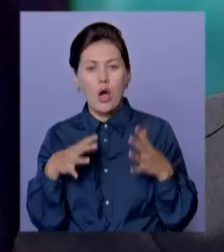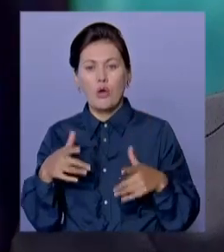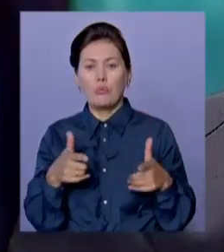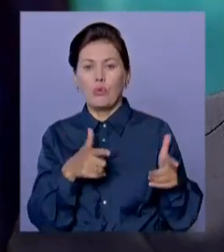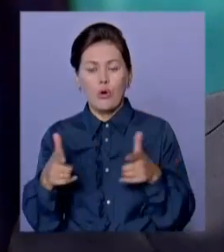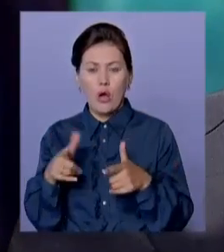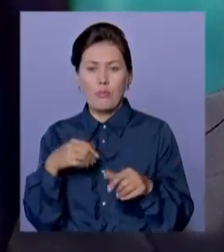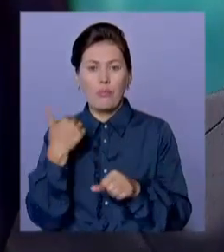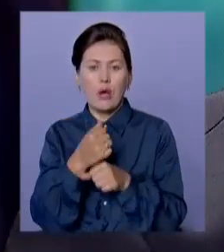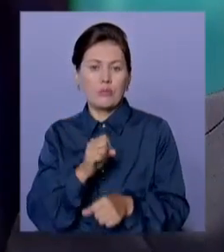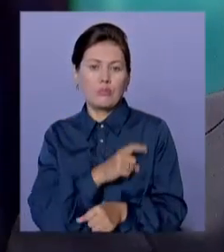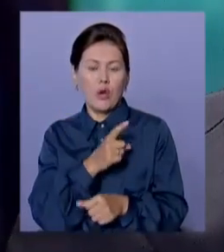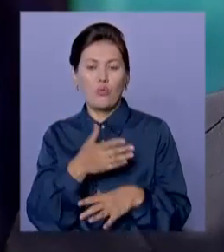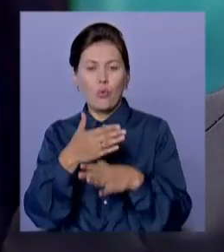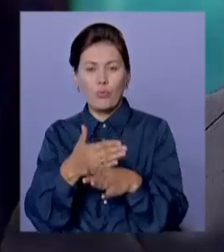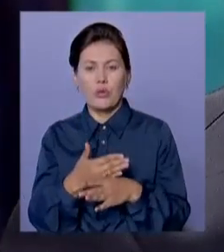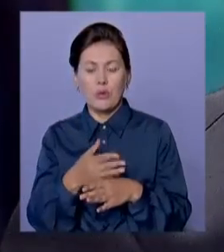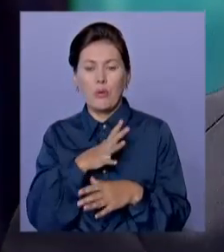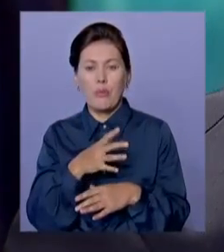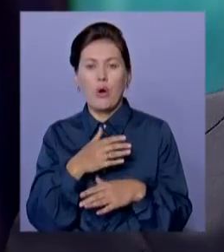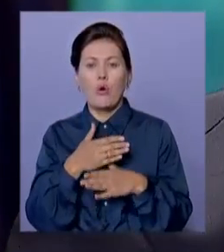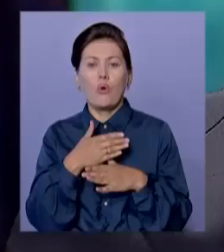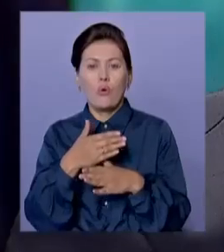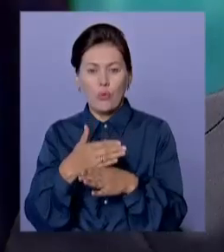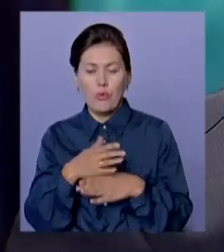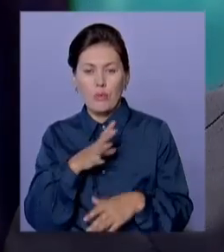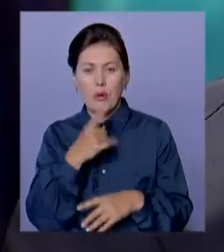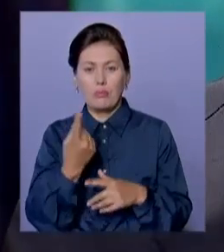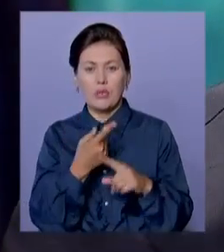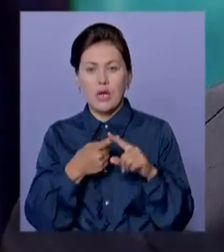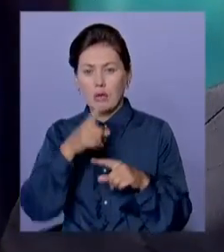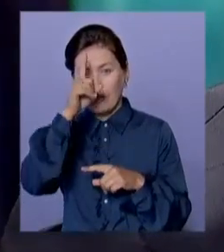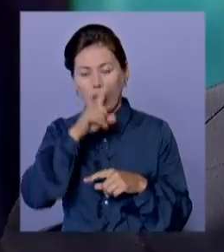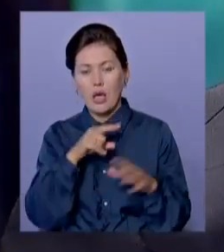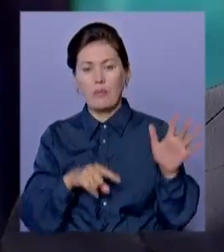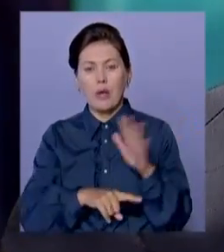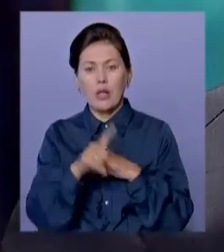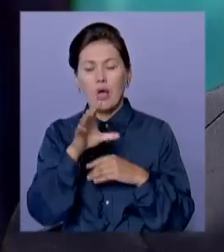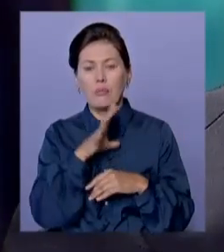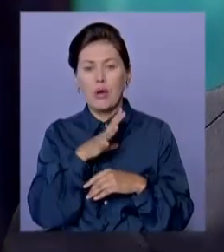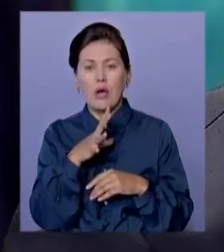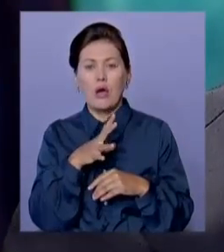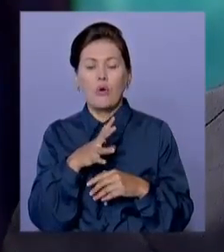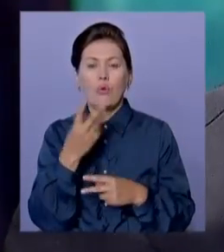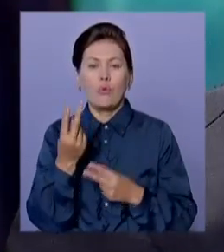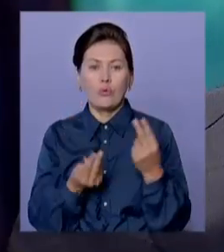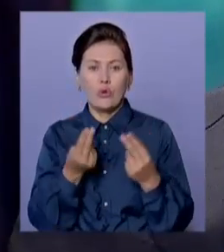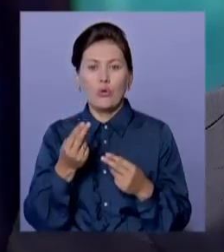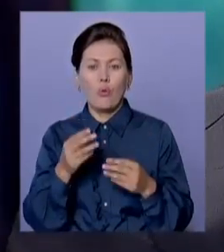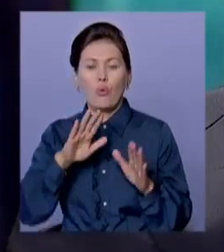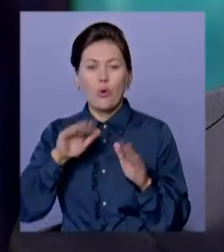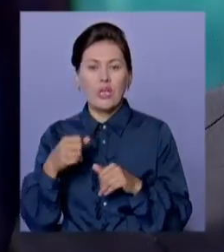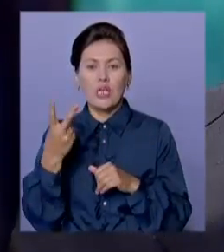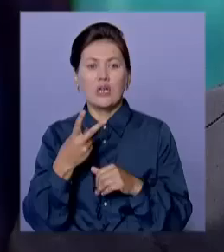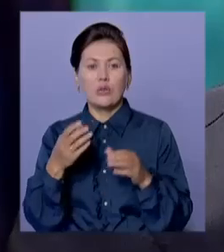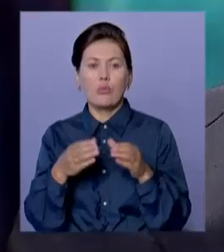Бас бапкеріміз және көмекшіміз оған көмектескен болатын. 1,5 ай ең бірінші табаған тауларында, содан кейін екінші